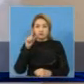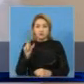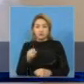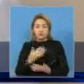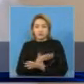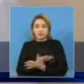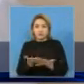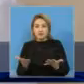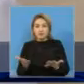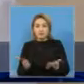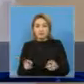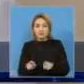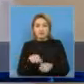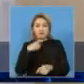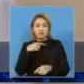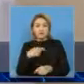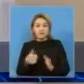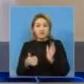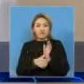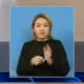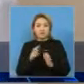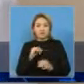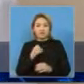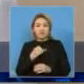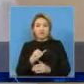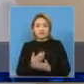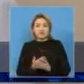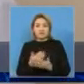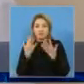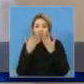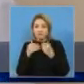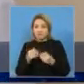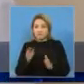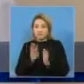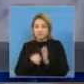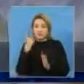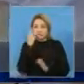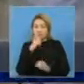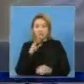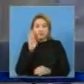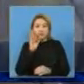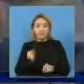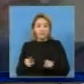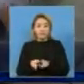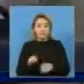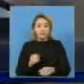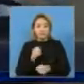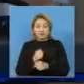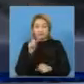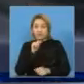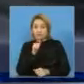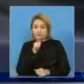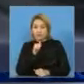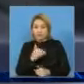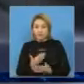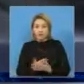разных, говоря, 6 показателей, 6 красителей на безалкогольные напитки. Кроме того, в центре проводят исследования